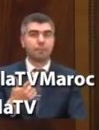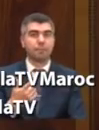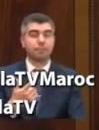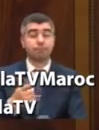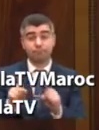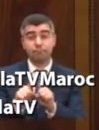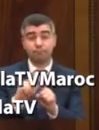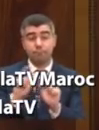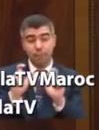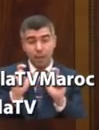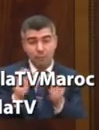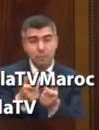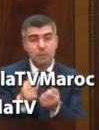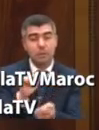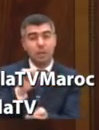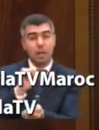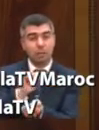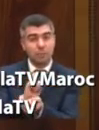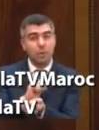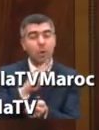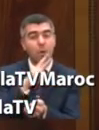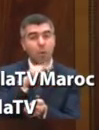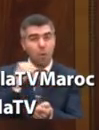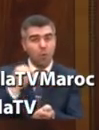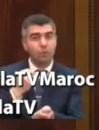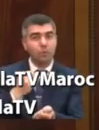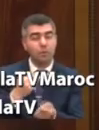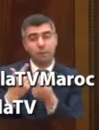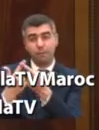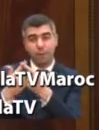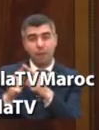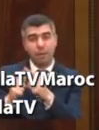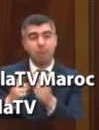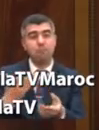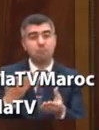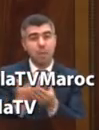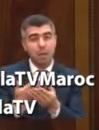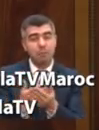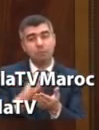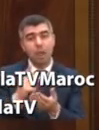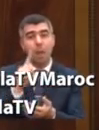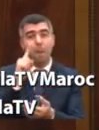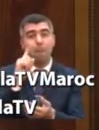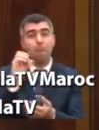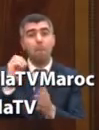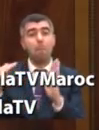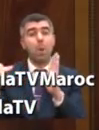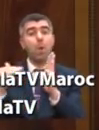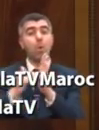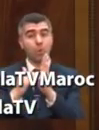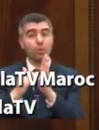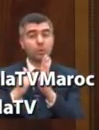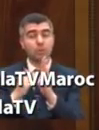وويلات الاعتقال في سجون إسرائيل، وفي سجلاته ما يزيد عن 1,000,000 حالة اعتقال